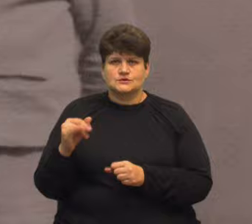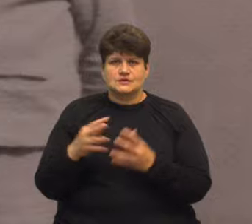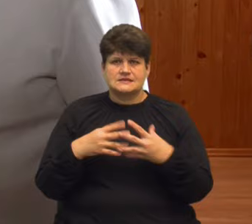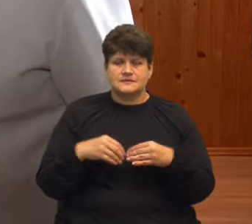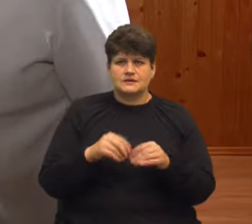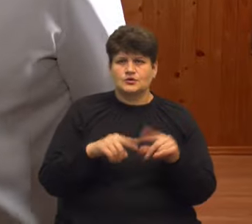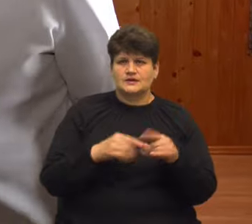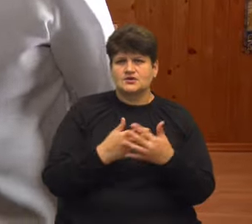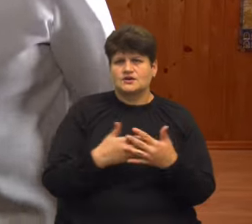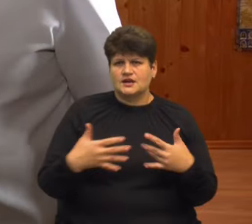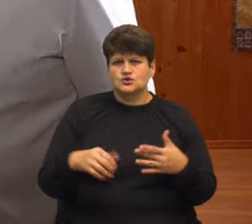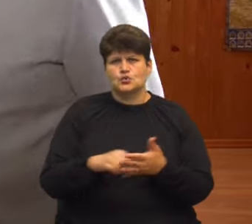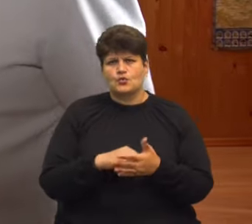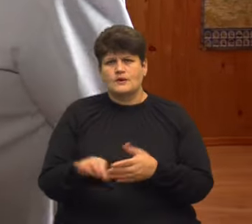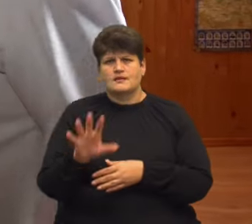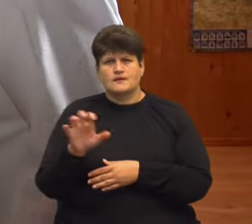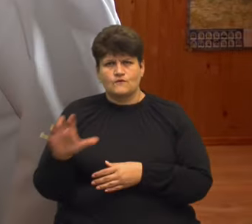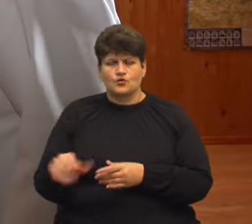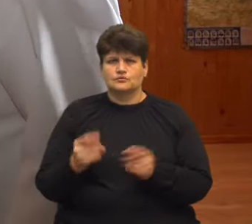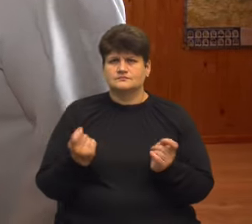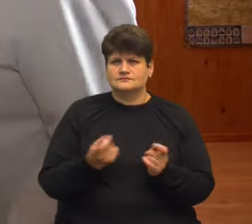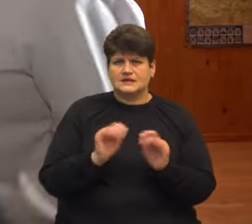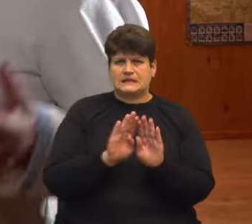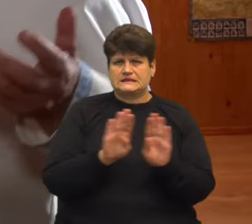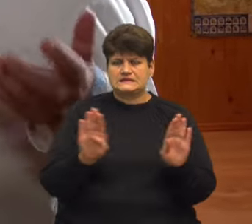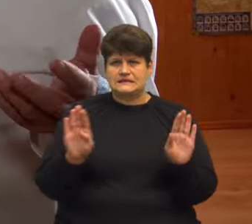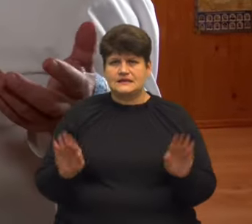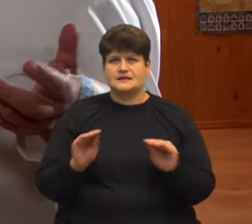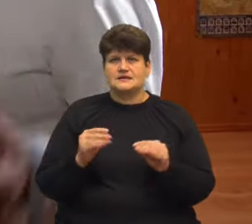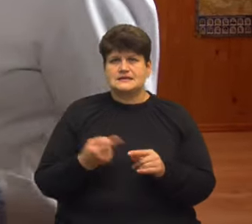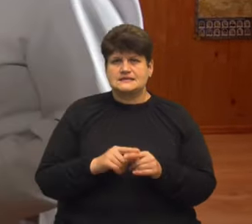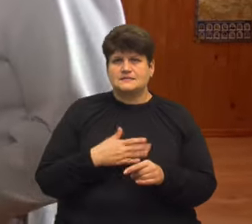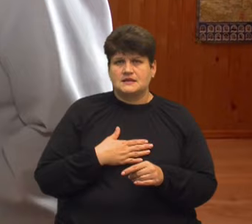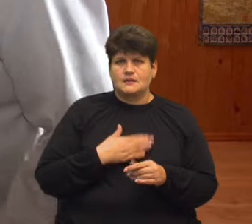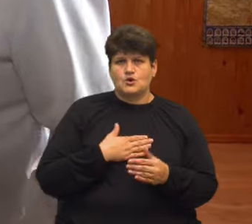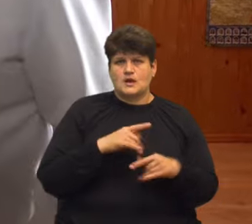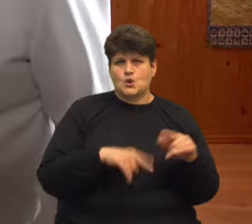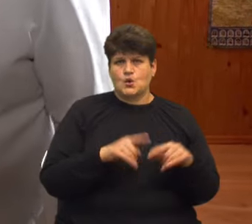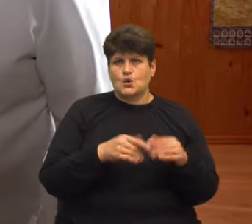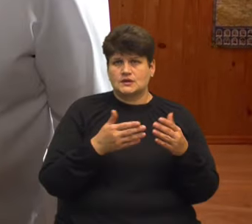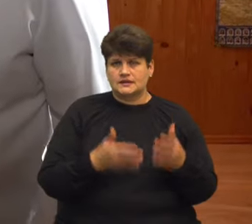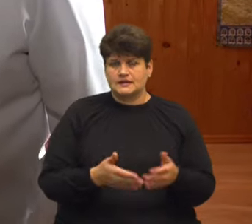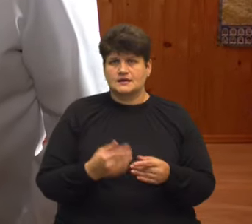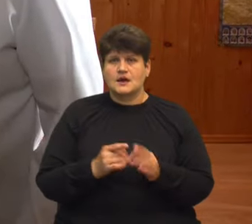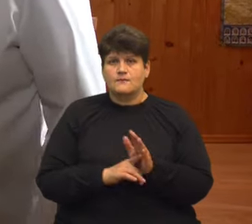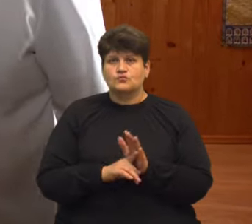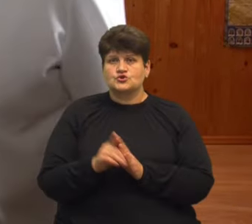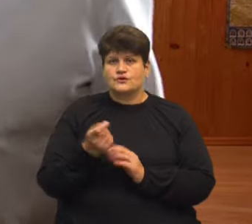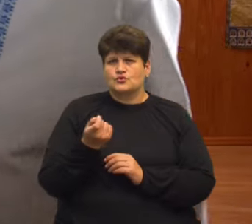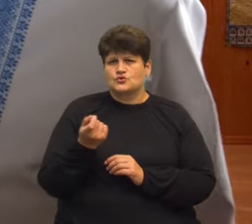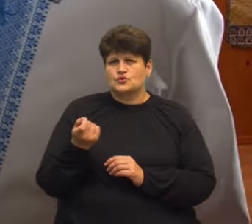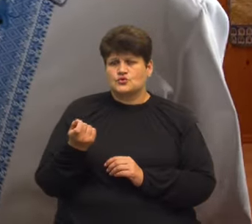та фото. Невеличкий стенд, який стосується власне мене і моєї родини. О, я його власне почав трохи